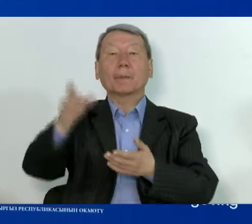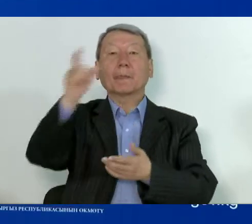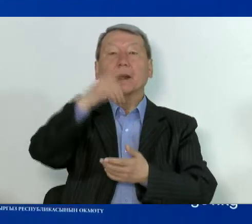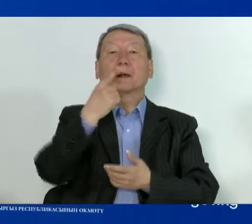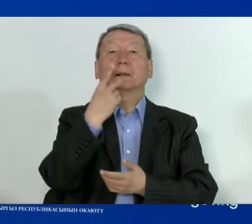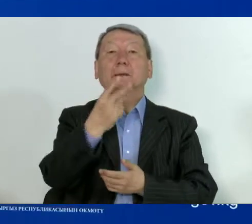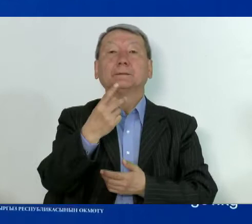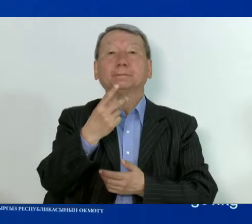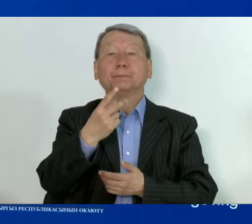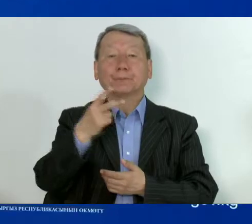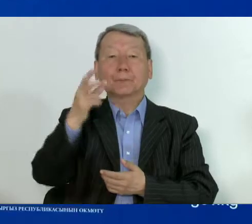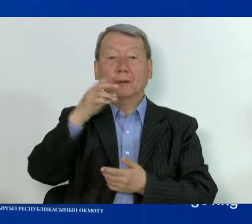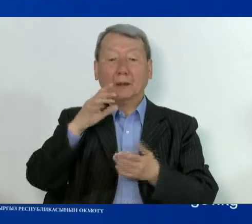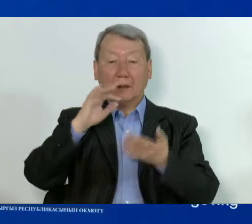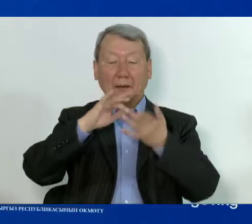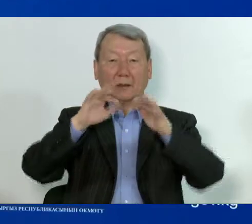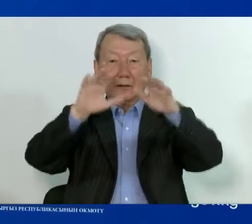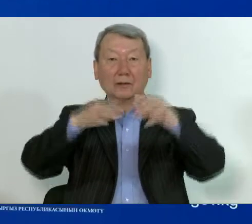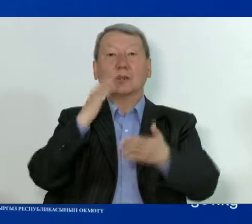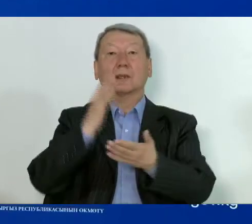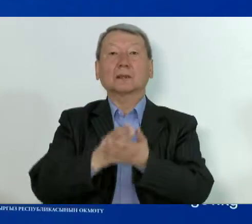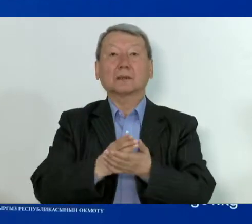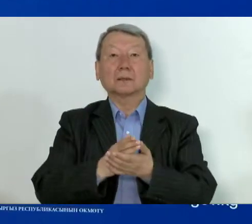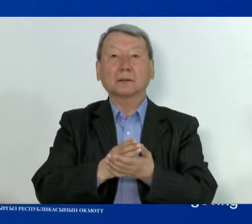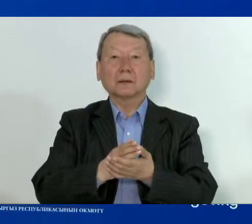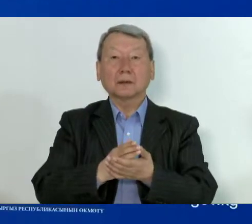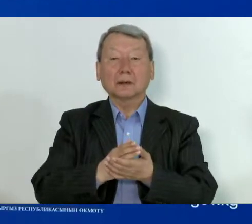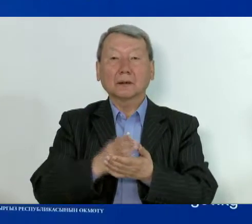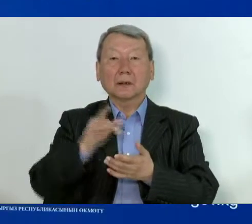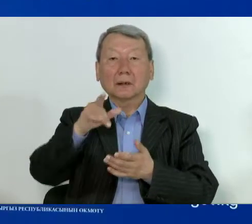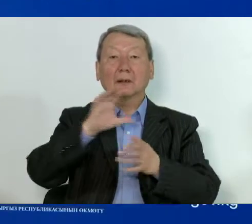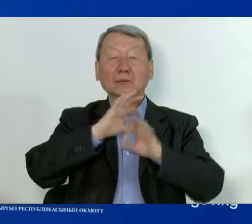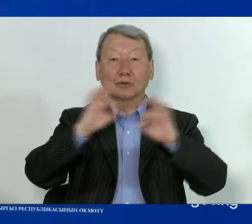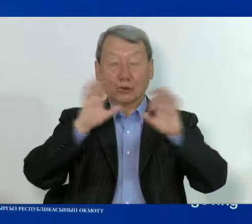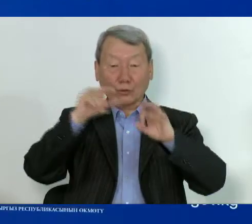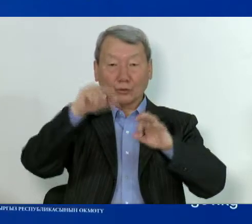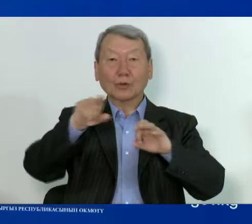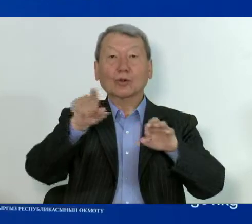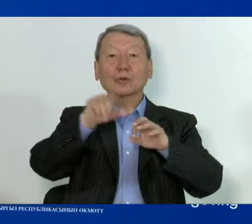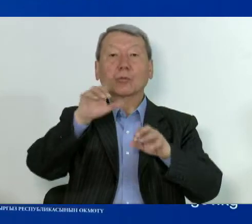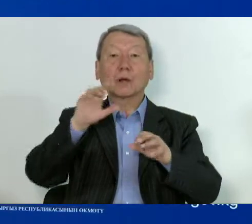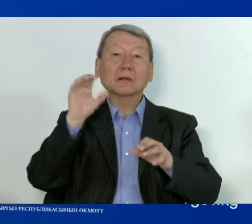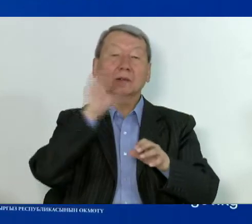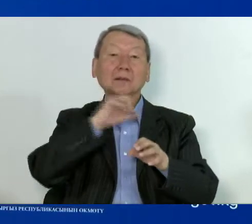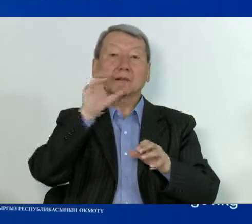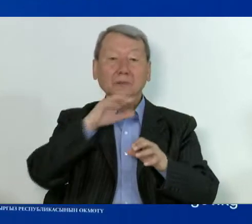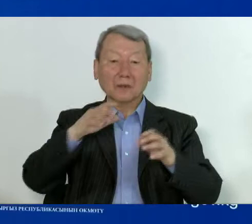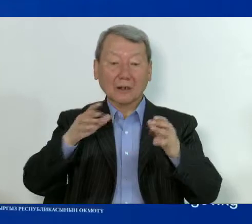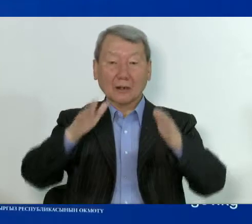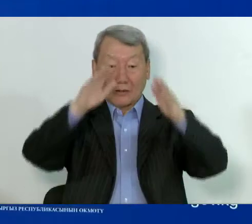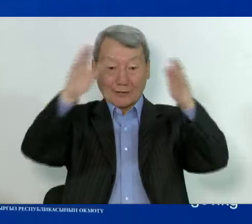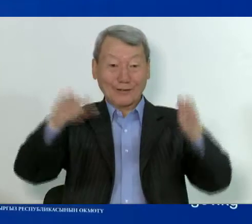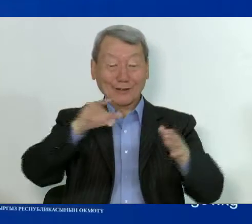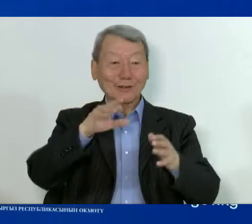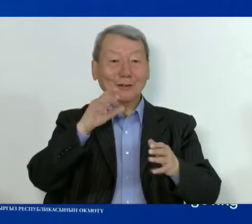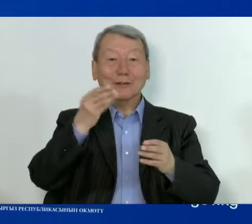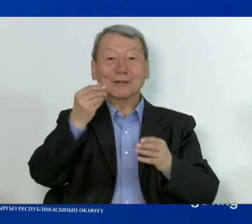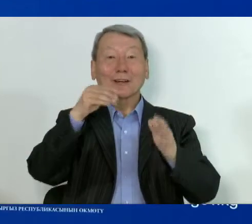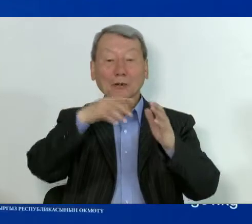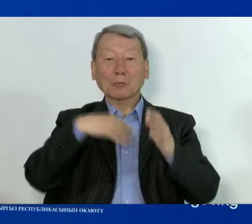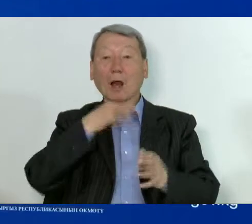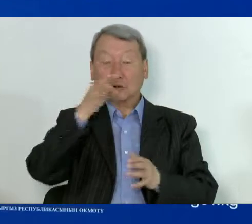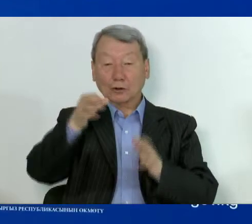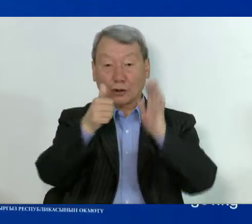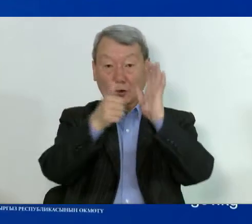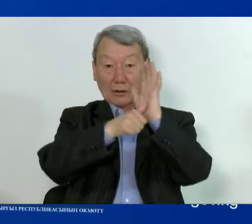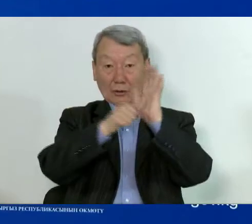одном из интернет-источников прошла информация по похищенному терминалу. Могу сказать, что 6 апреля